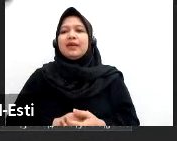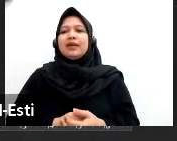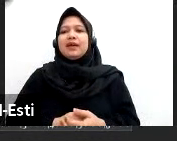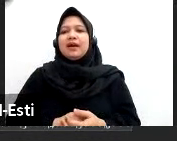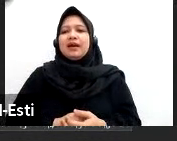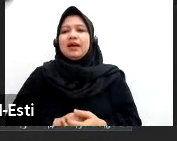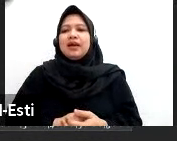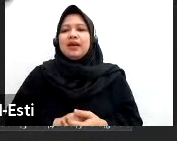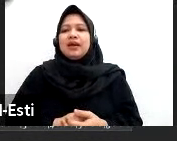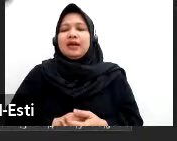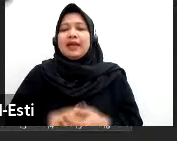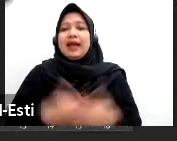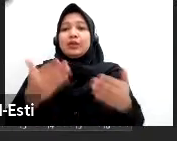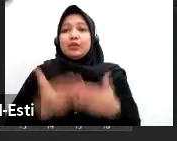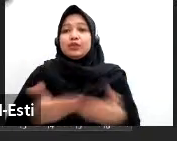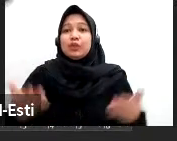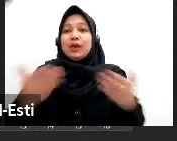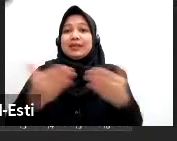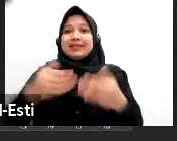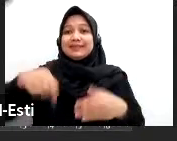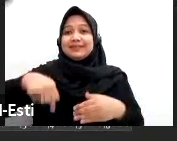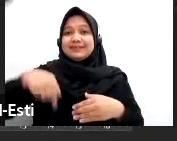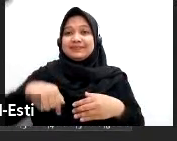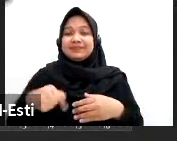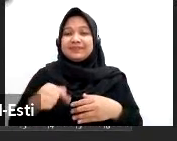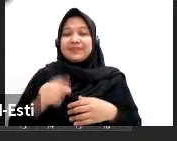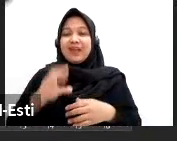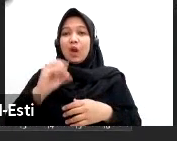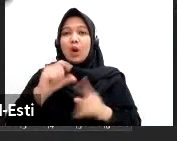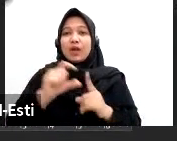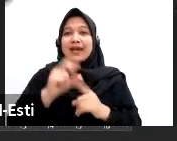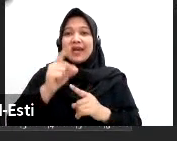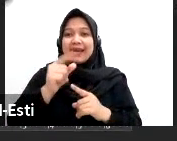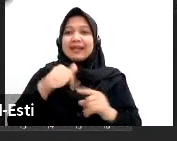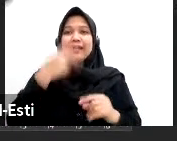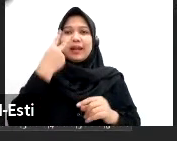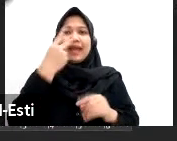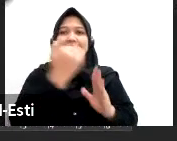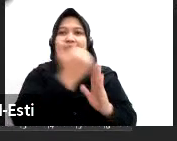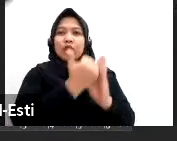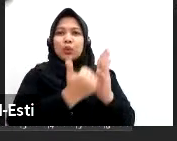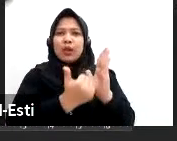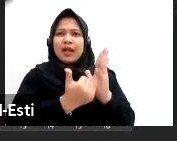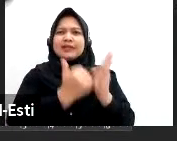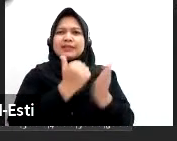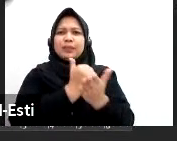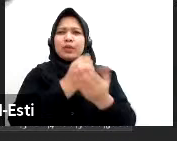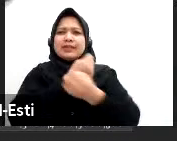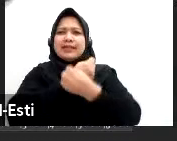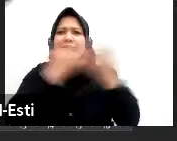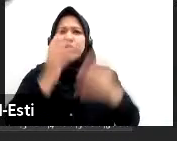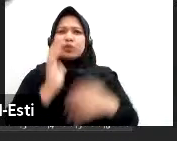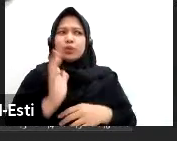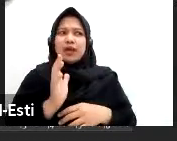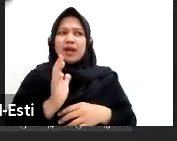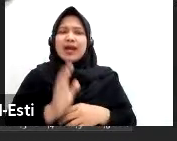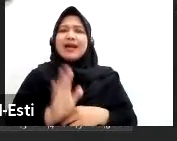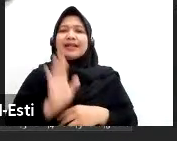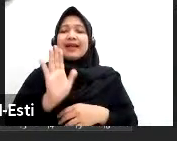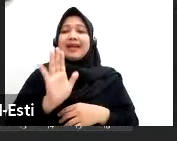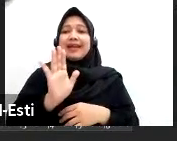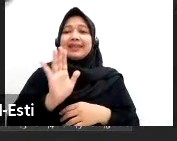kita hadiahnya ini Aturannya sudah ada sudah jelas oleh aturan sudah ada Tinggal bagaimana kita